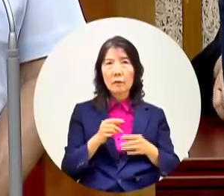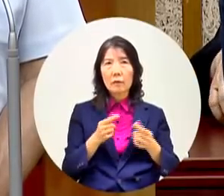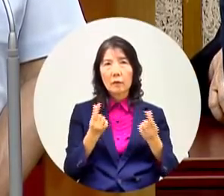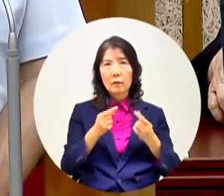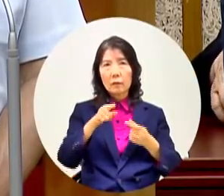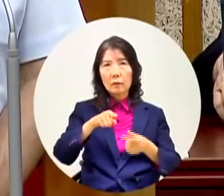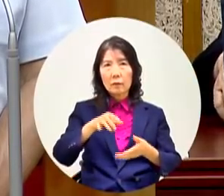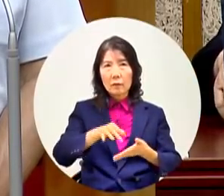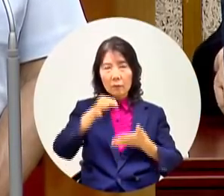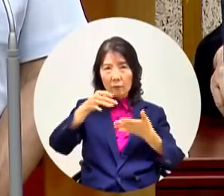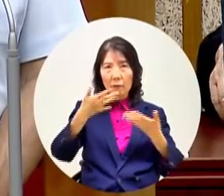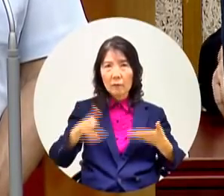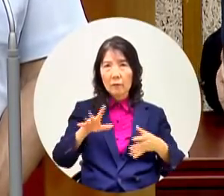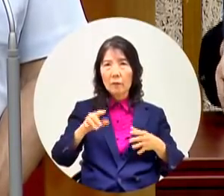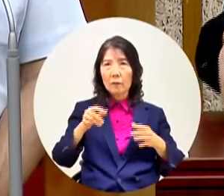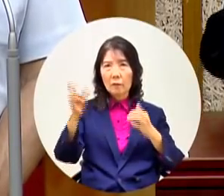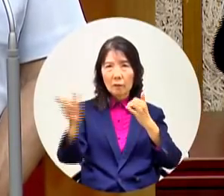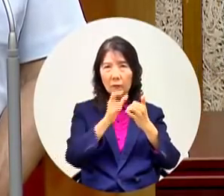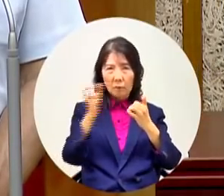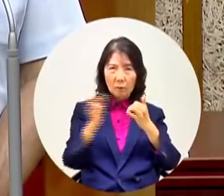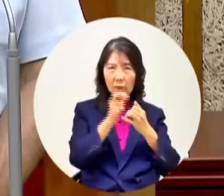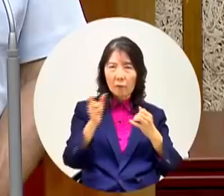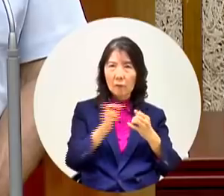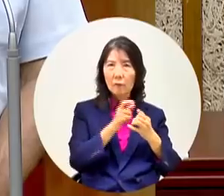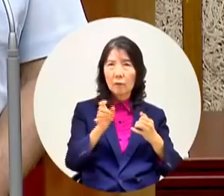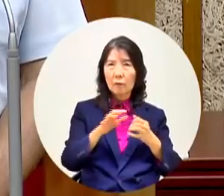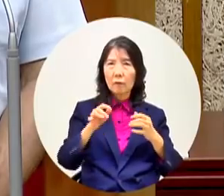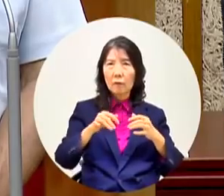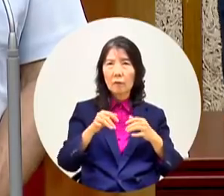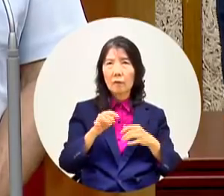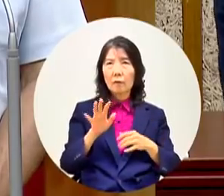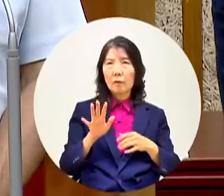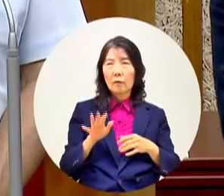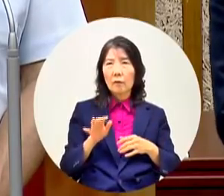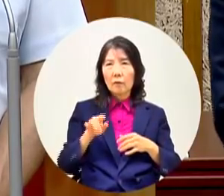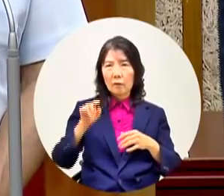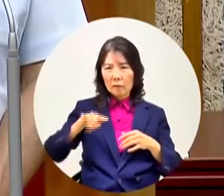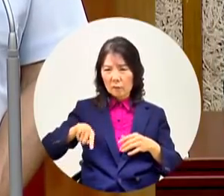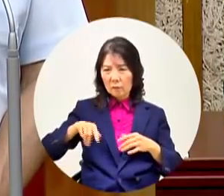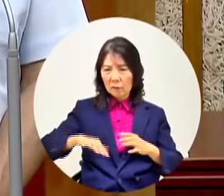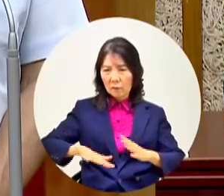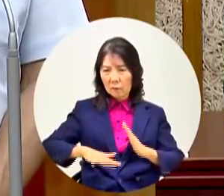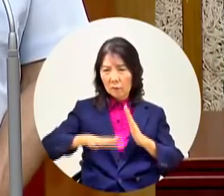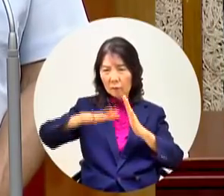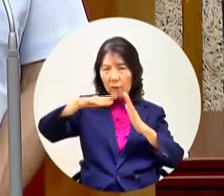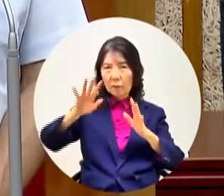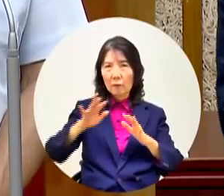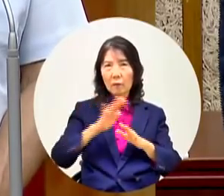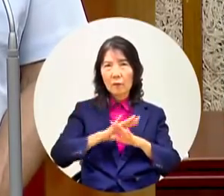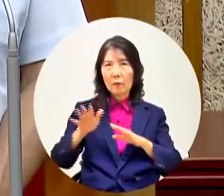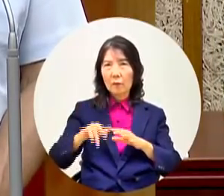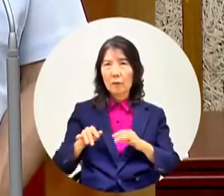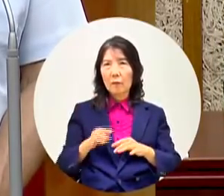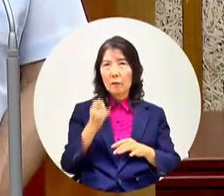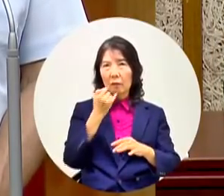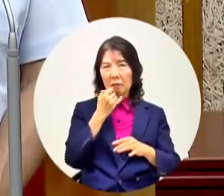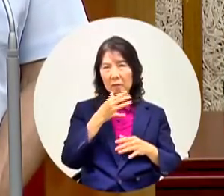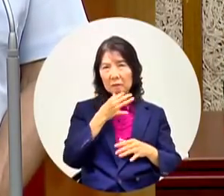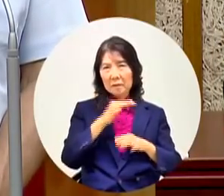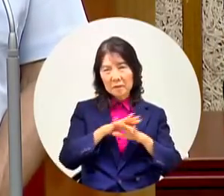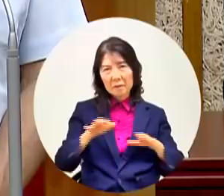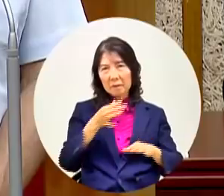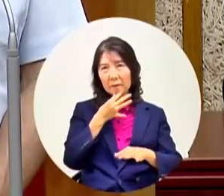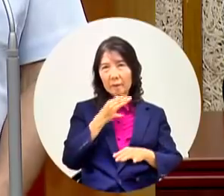到了，其实除了台风之外，它只要碰到下雨的时候，那边会积水，所以会产生这个可能也有一些安全的余力啊。另